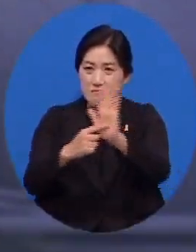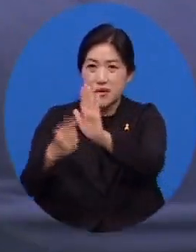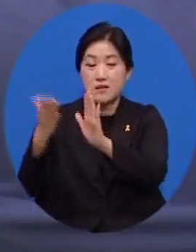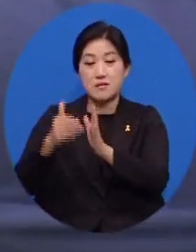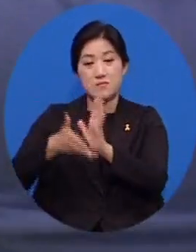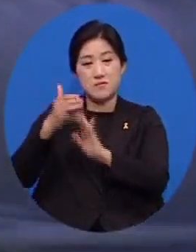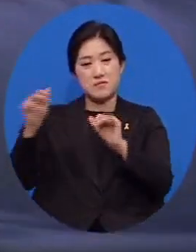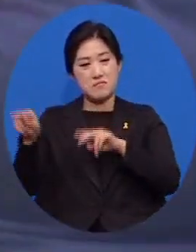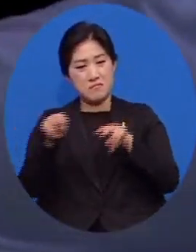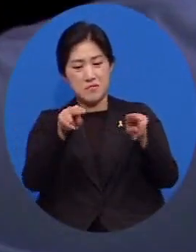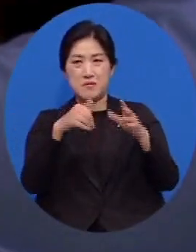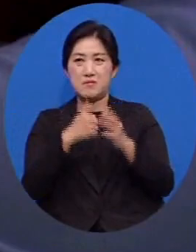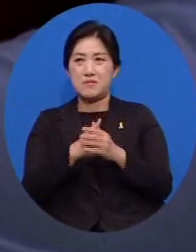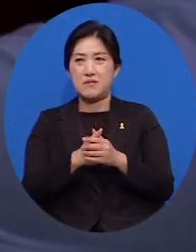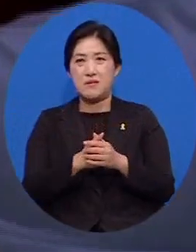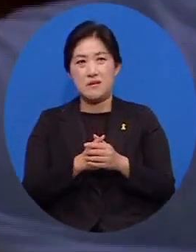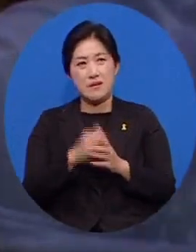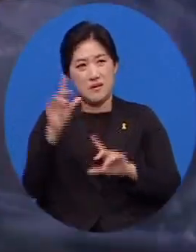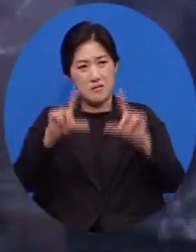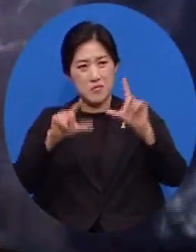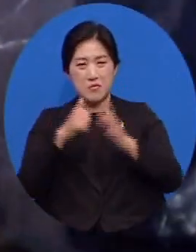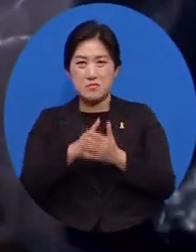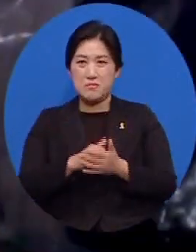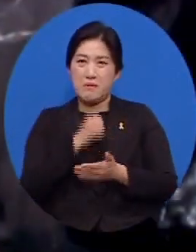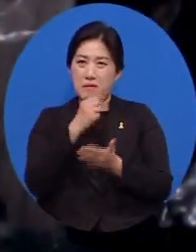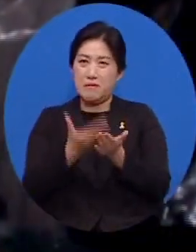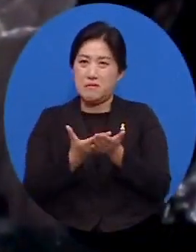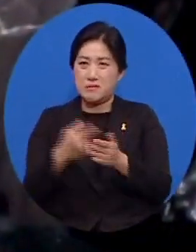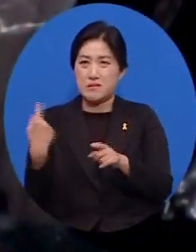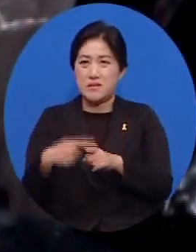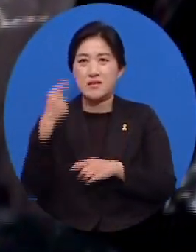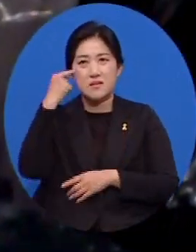보기엔 얼마나 거짓골이었을지.